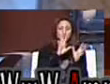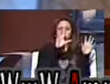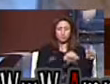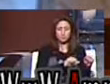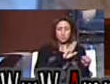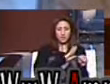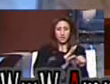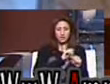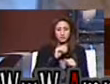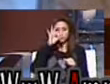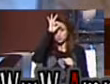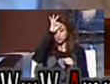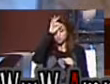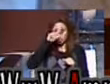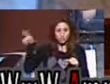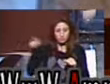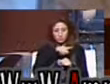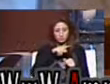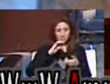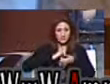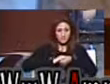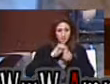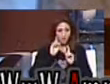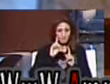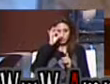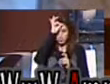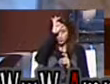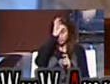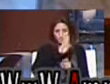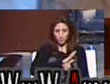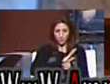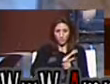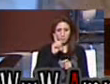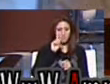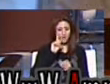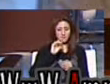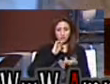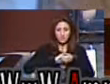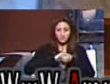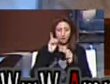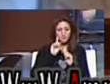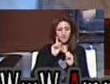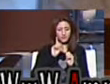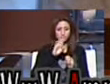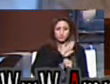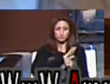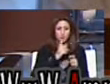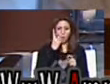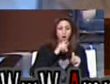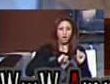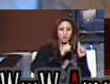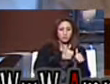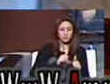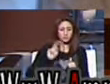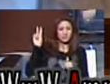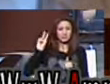بين الجيش والشرطة في هذه العملية يا استاذ احمد؟ لا اعتقد لم يكن هناك تنسيق، لانه المنطقة اللي تم